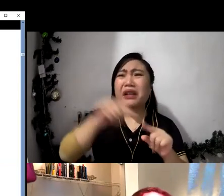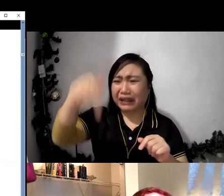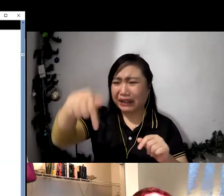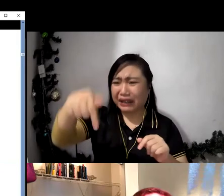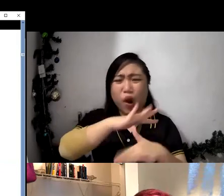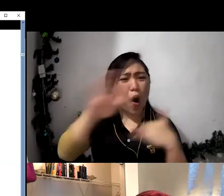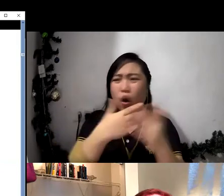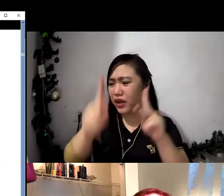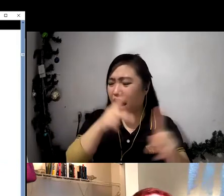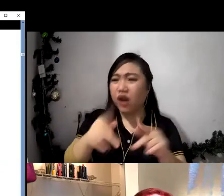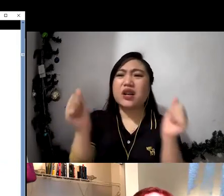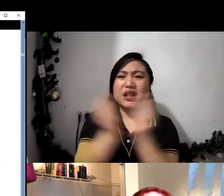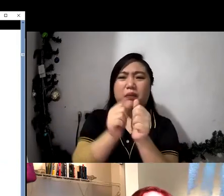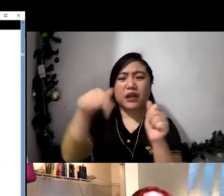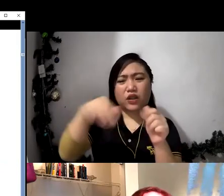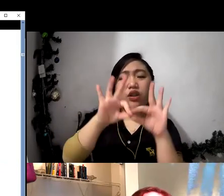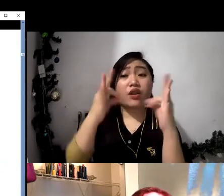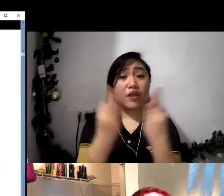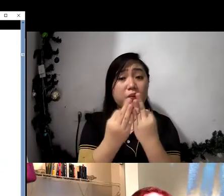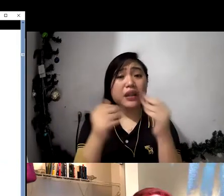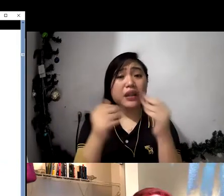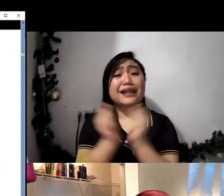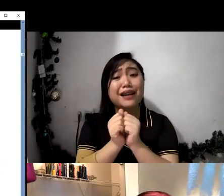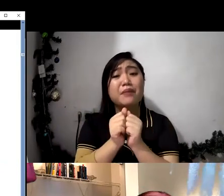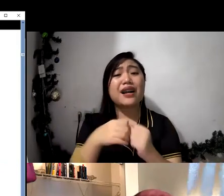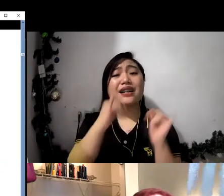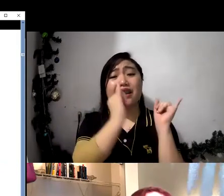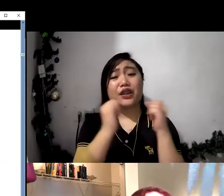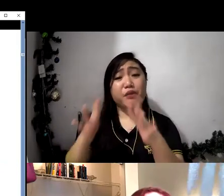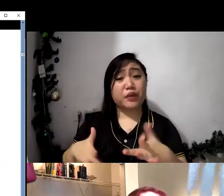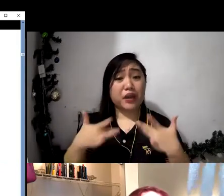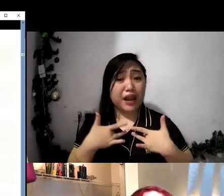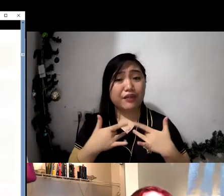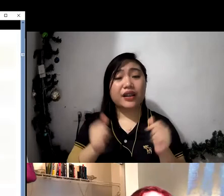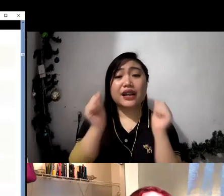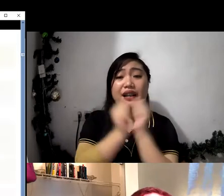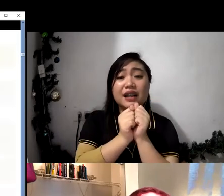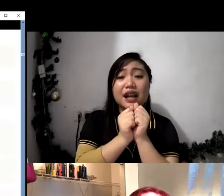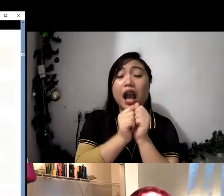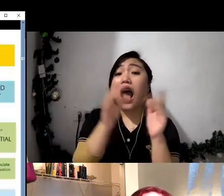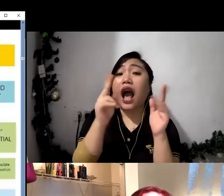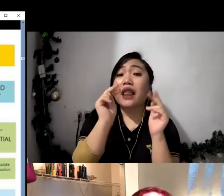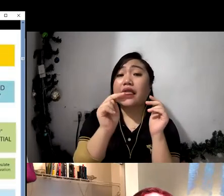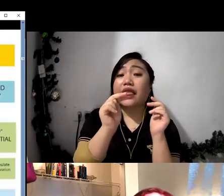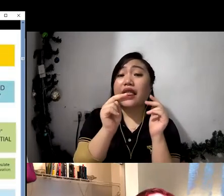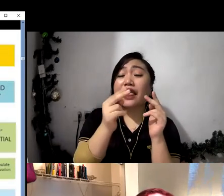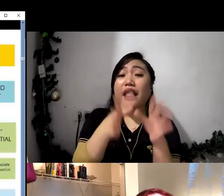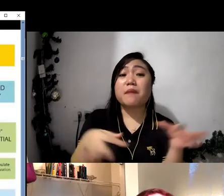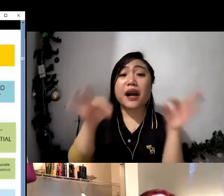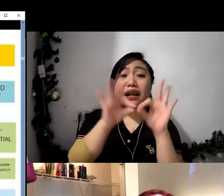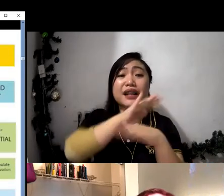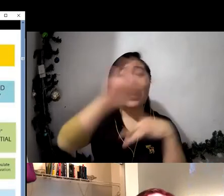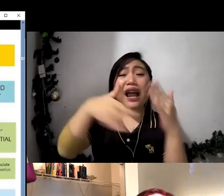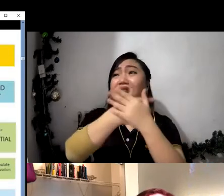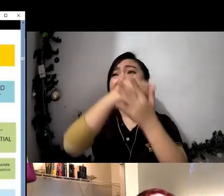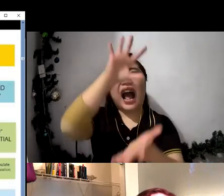lives, dapat pumapasok siya. So napaka-importante na ito, no? Lahat ng ito, kasi ano to eh, concepts